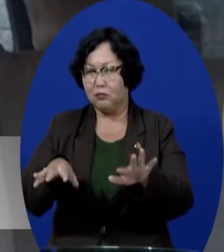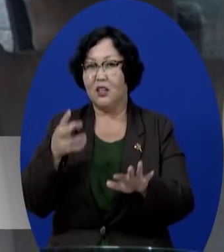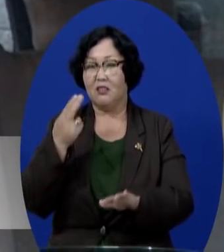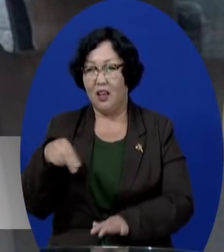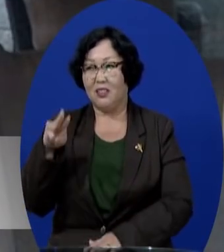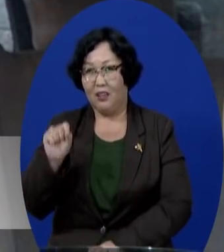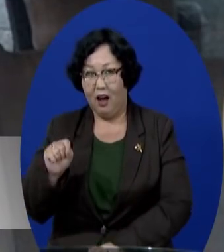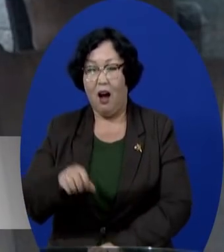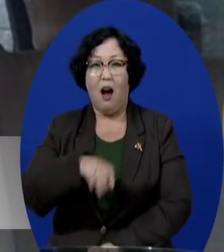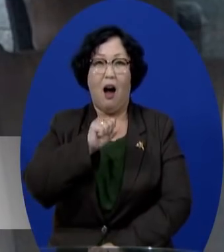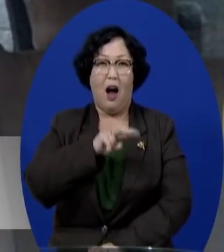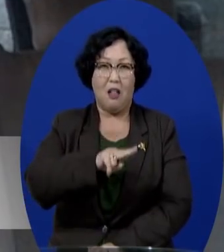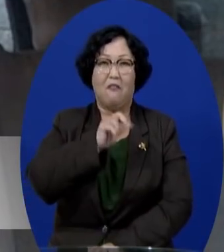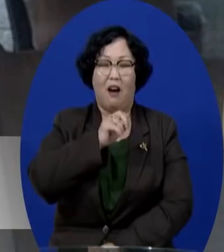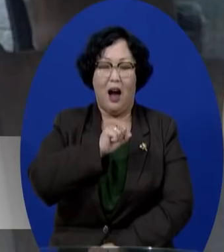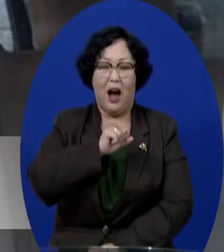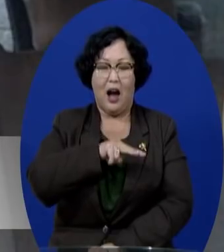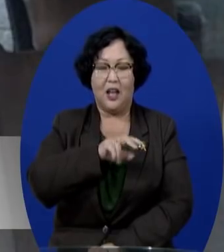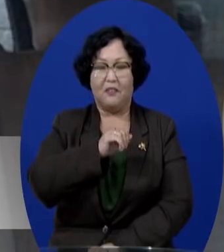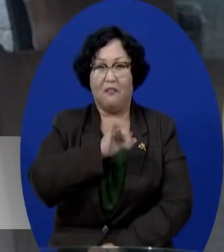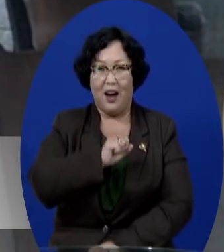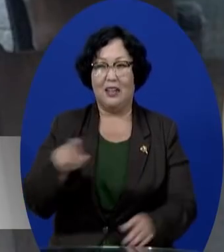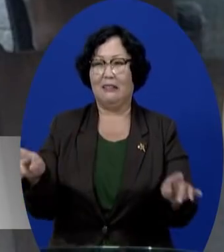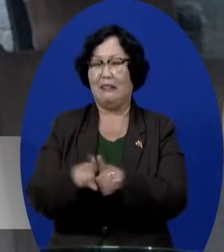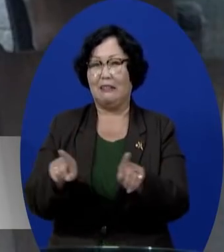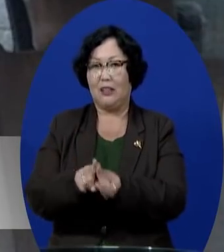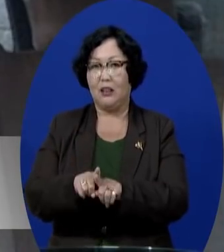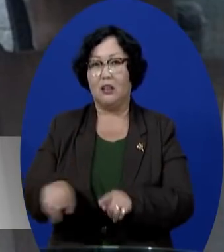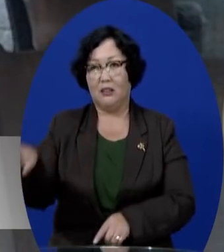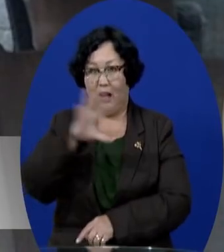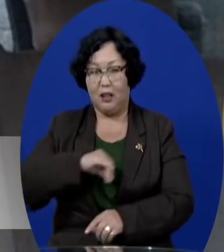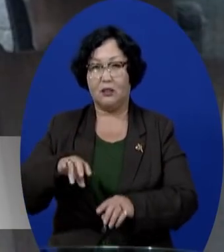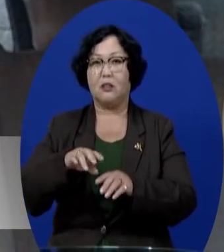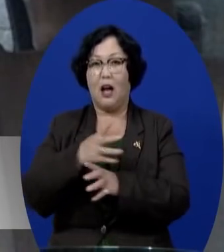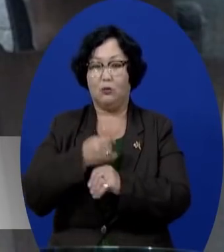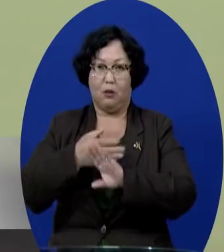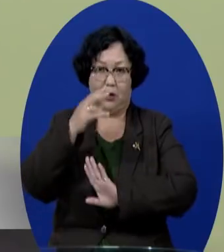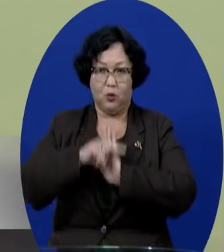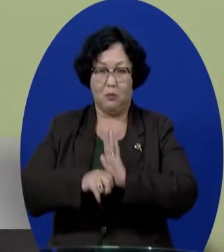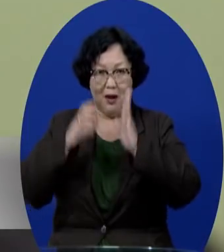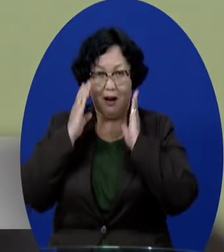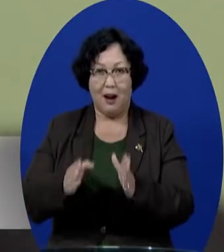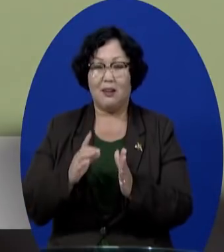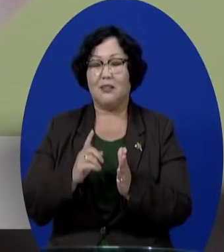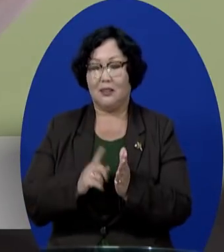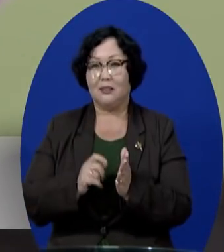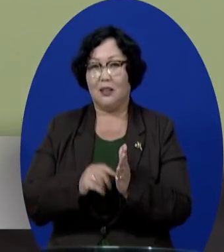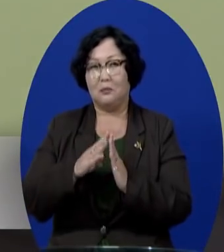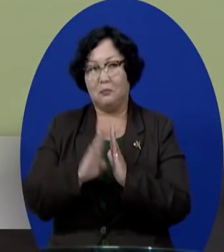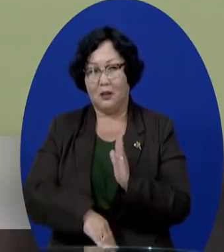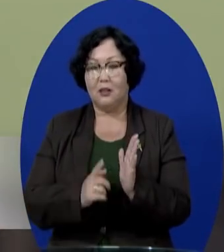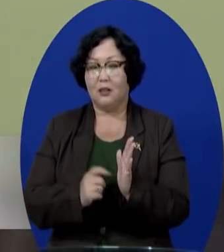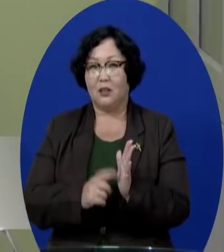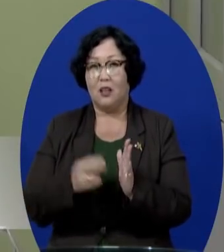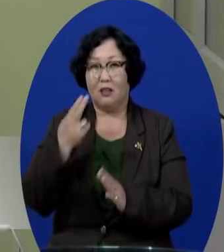аль нь ч байсан гэсэн нийгмийн эрүүл мэндийн хариу арга хэмжээг маш сайн хэрэгжүүлэх нь маш чухал байна. Дельта хувилбар хурдан